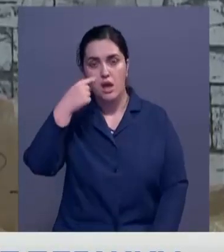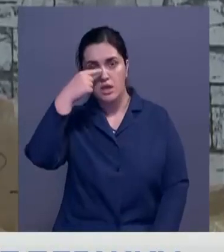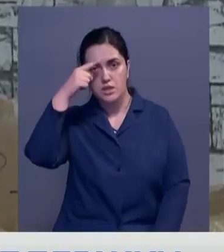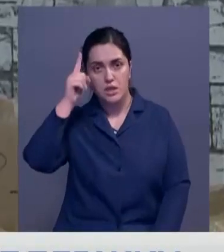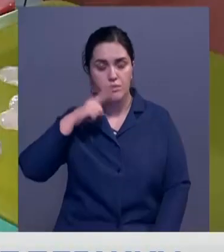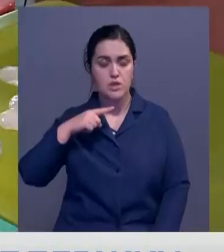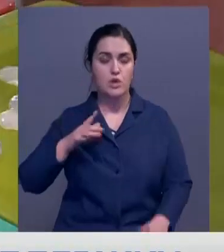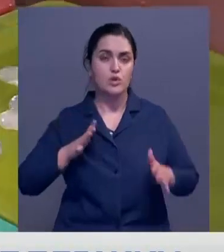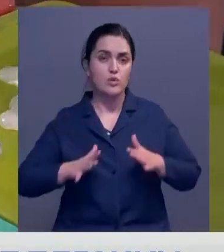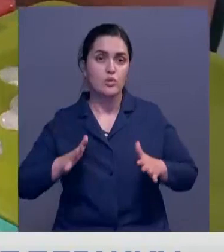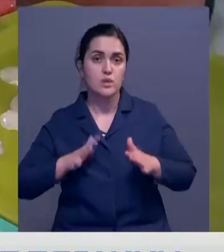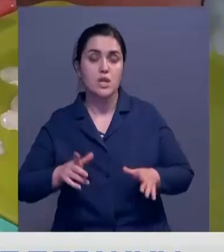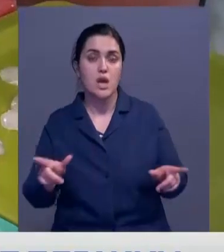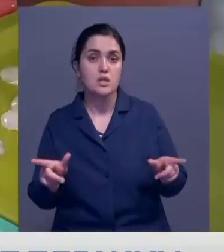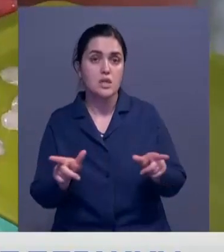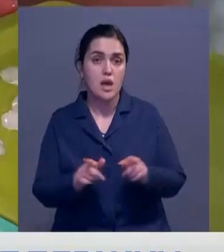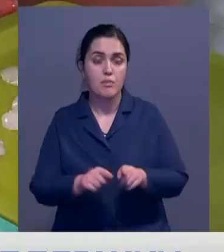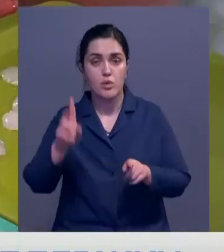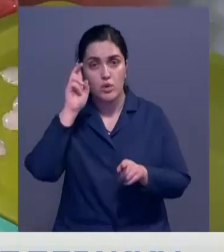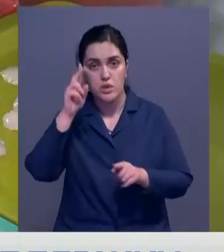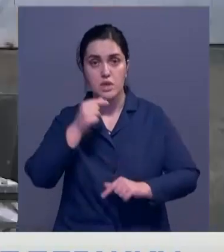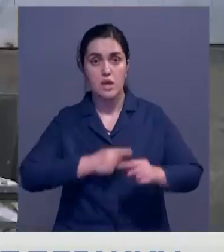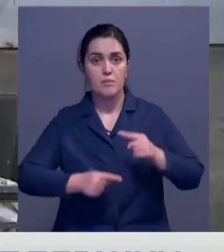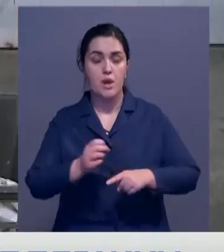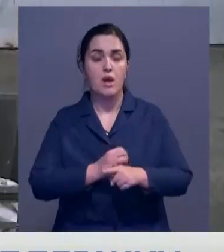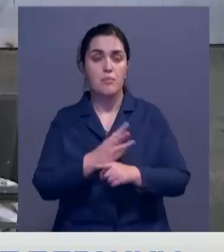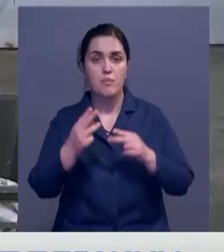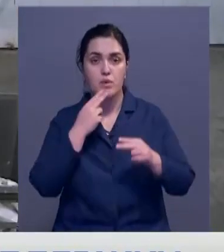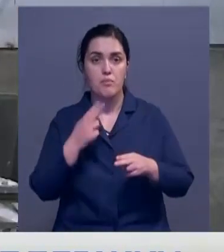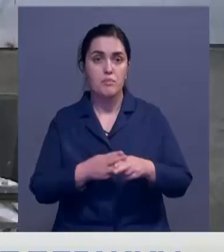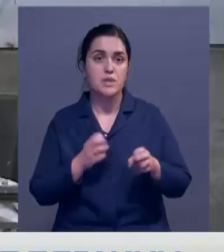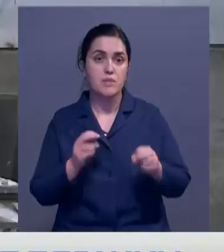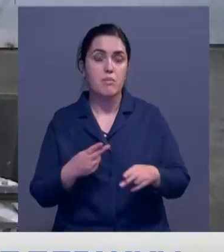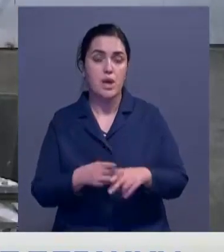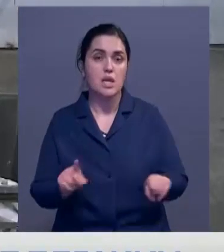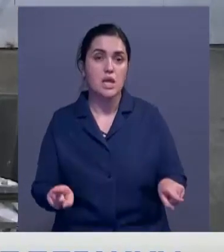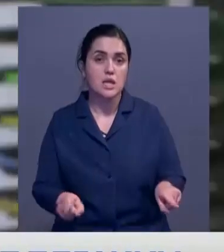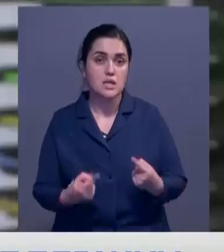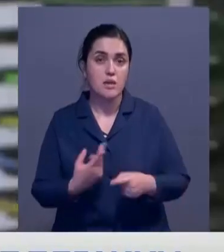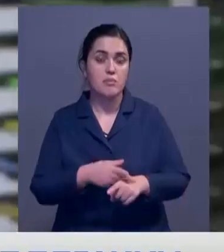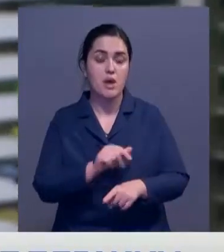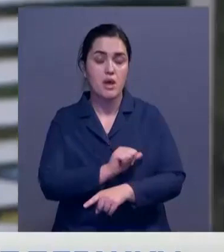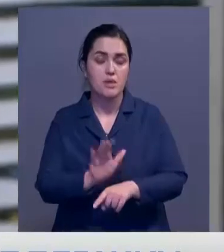Азербайджан, Грузию. Так совместно государство и бизнес обеспечивают продуктовую безопасность, при этом развивая экспортный потенциал